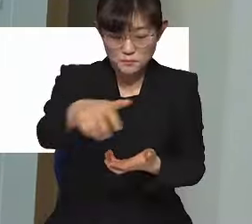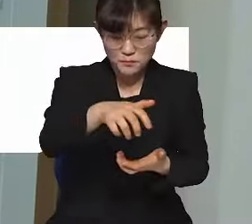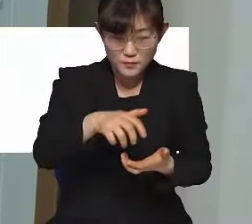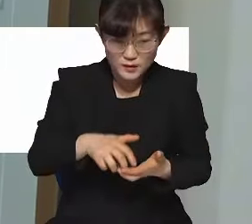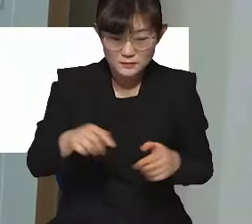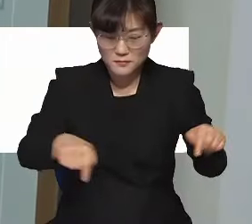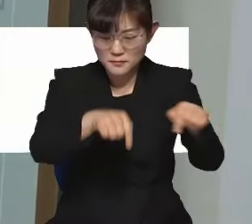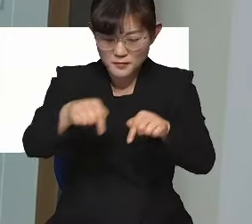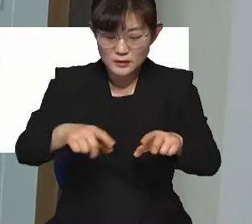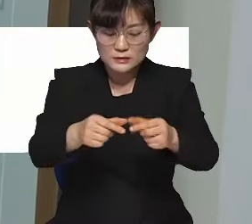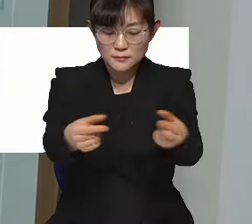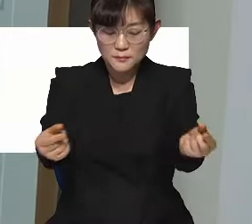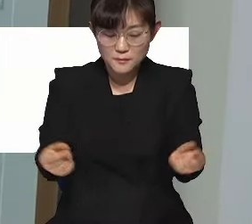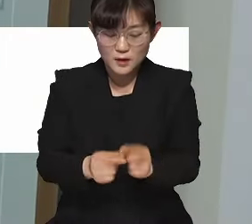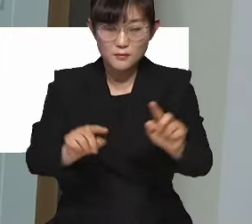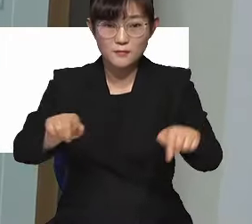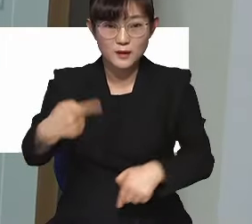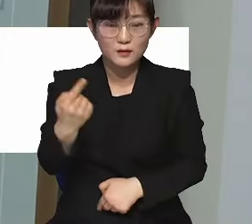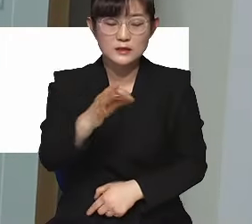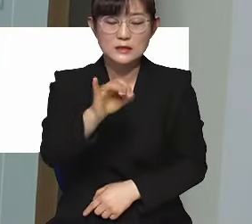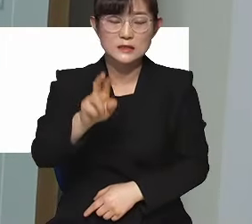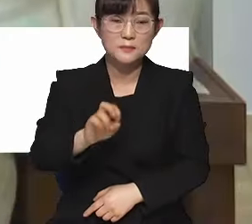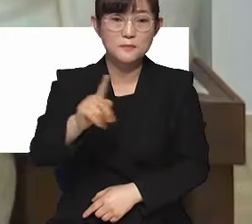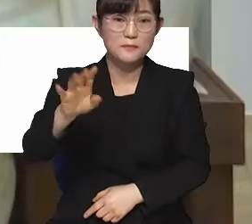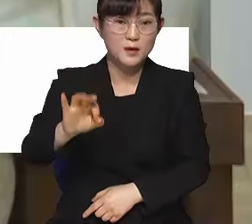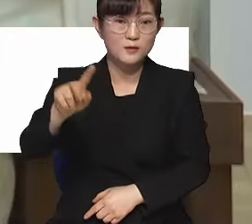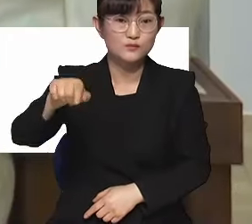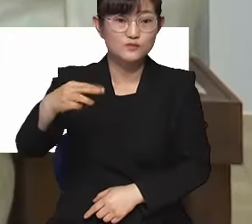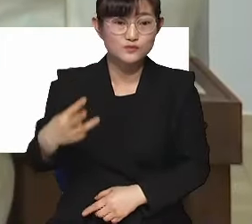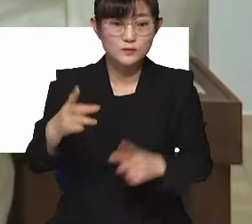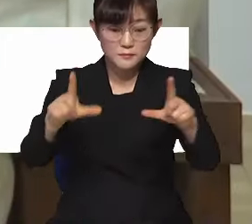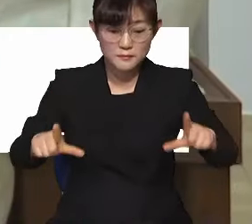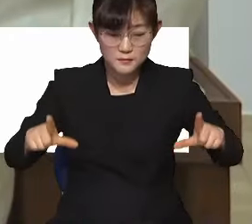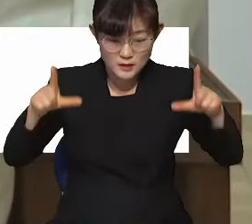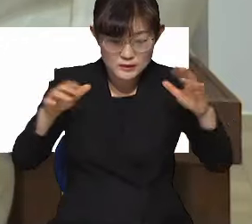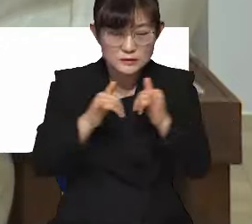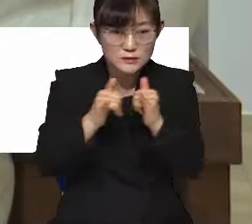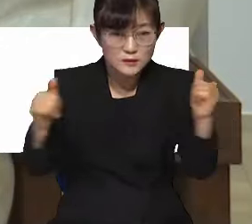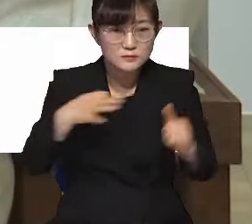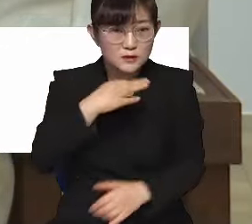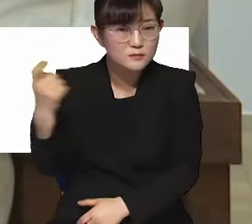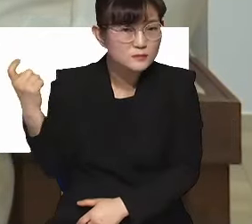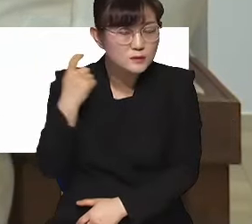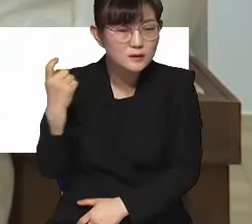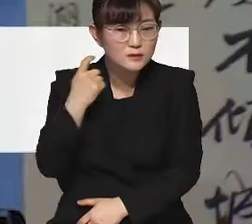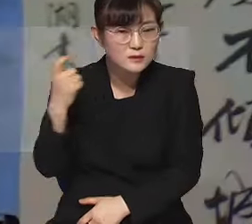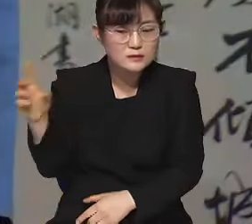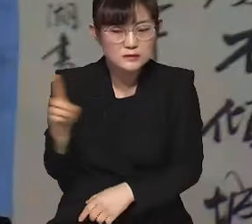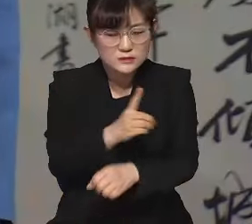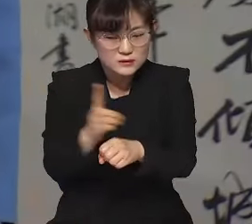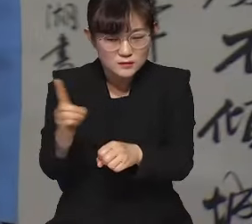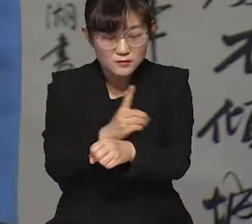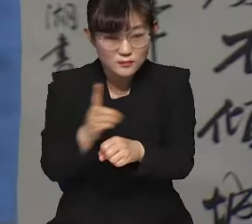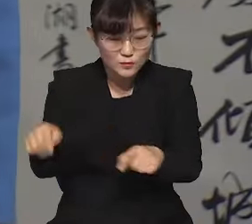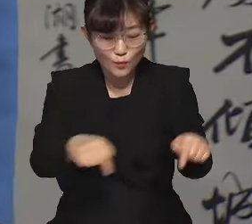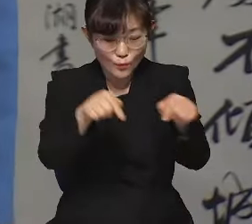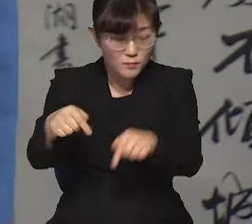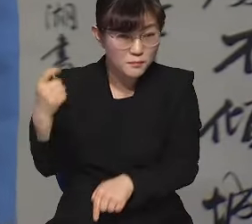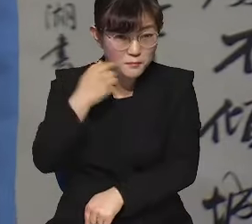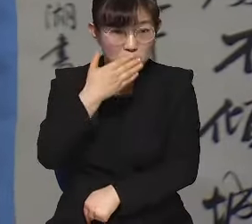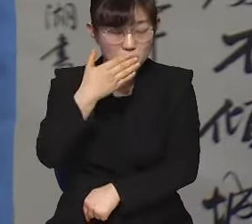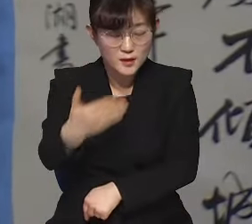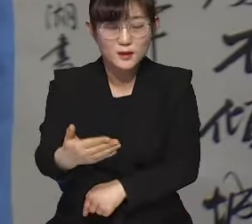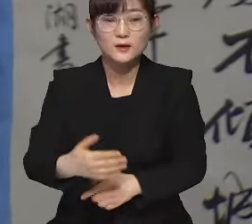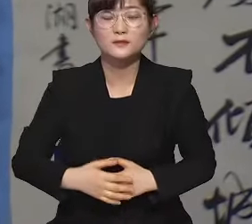유성기 음반 100여 점과 임방울, 이화중선 등 당대 명창들의 생생한 소리를 복각한 디지털 음원 등이 공개돼